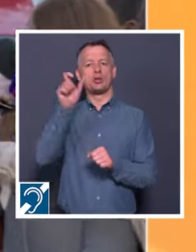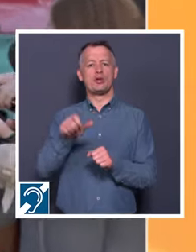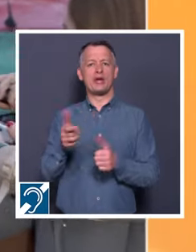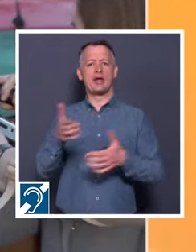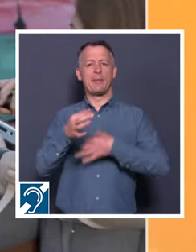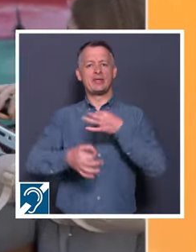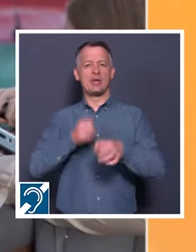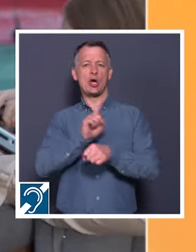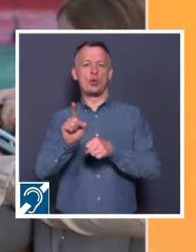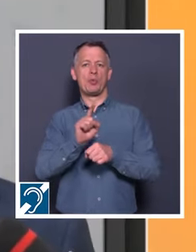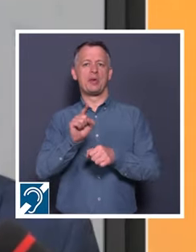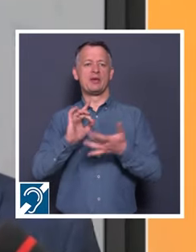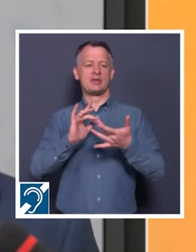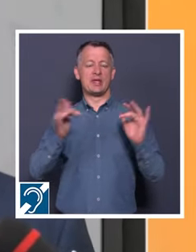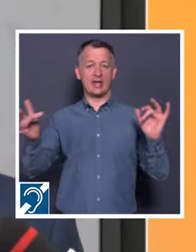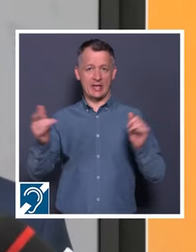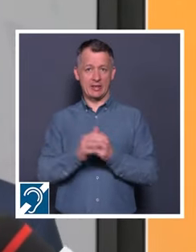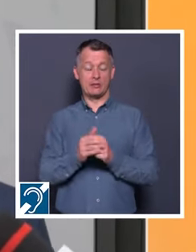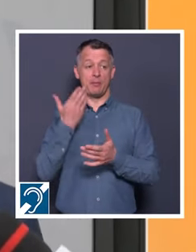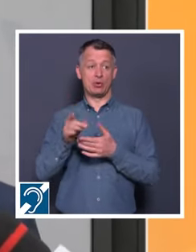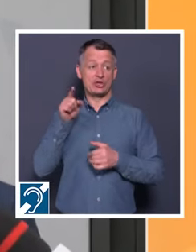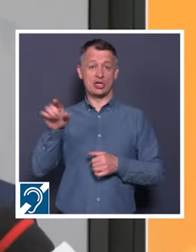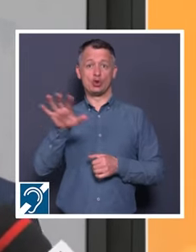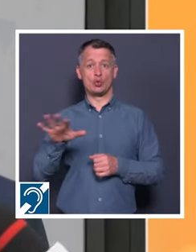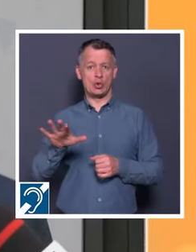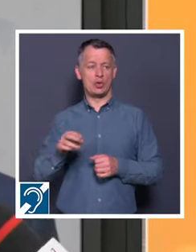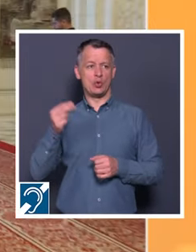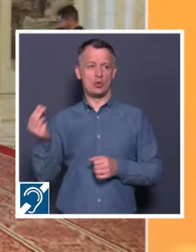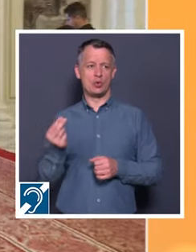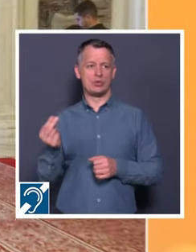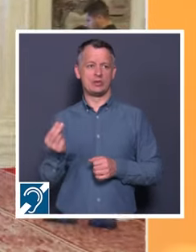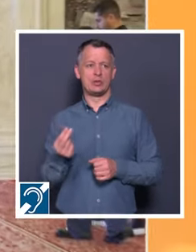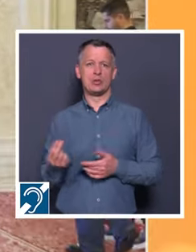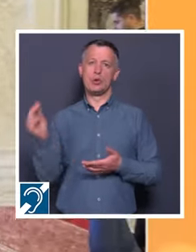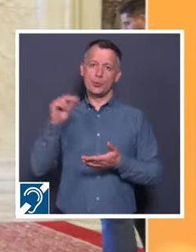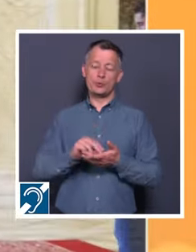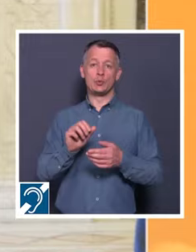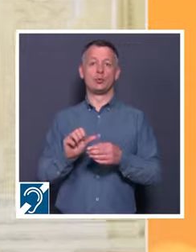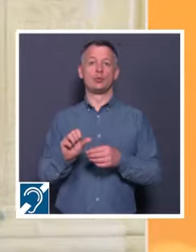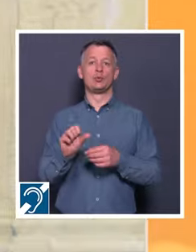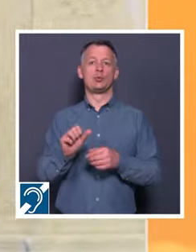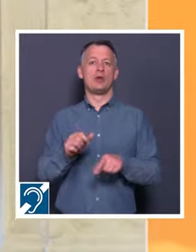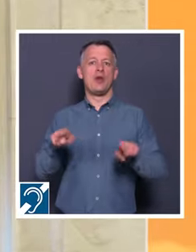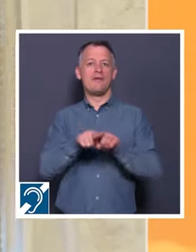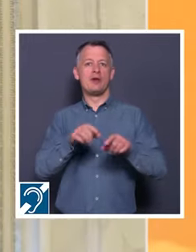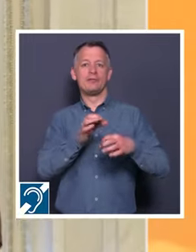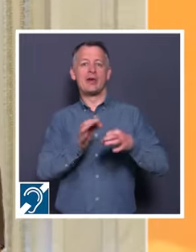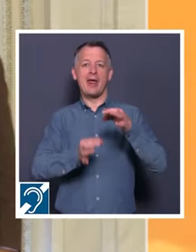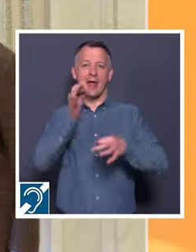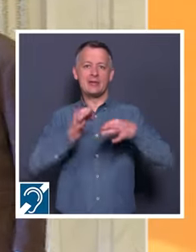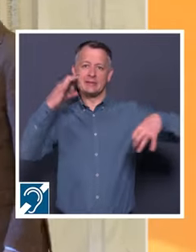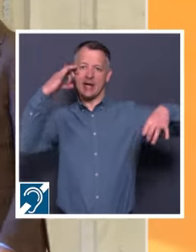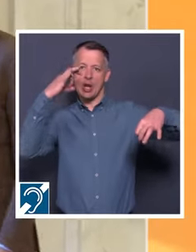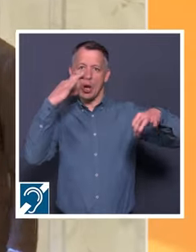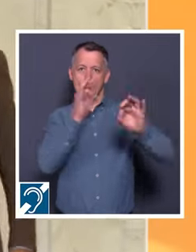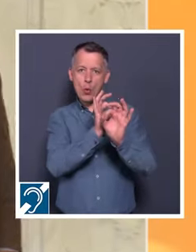Și pentru că acea zonă nu este foarte pusă sub lupă, cum este presa, oamenii au impresia